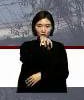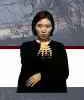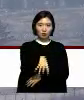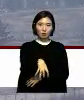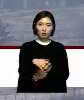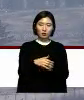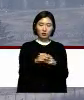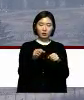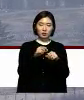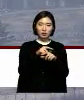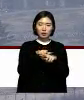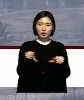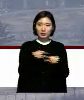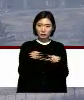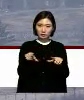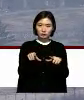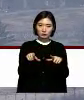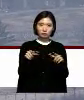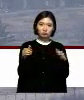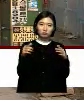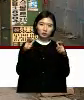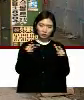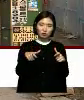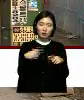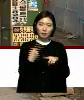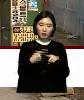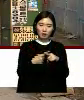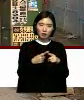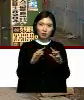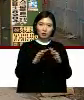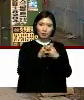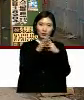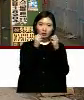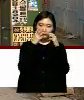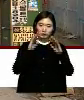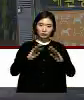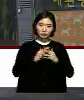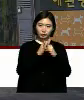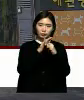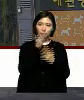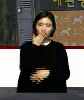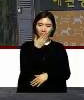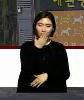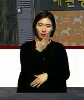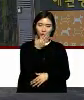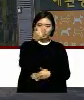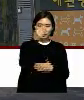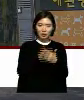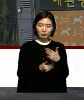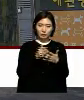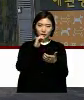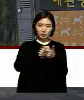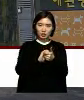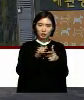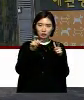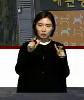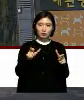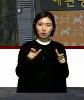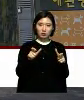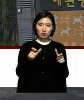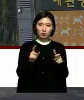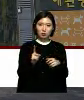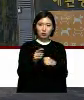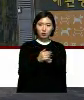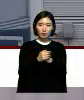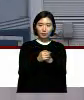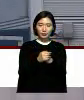따라 일반 지역과 마찬가지로 개발이나 신축이 가능해졌습니다. 남은 규제 지역은 고도 제한이